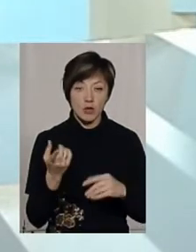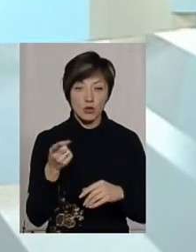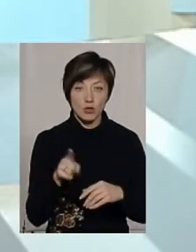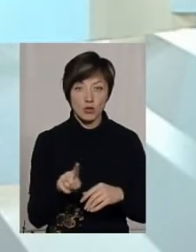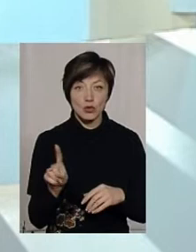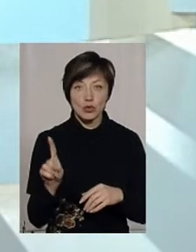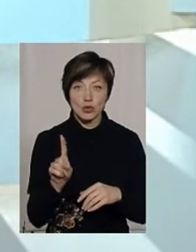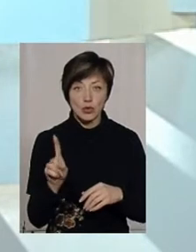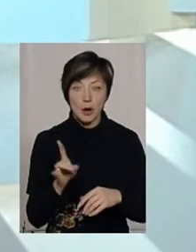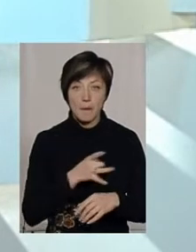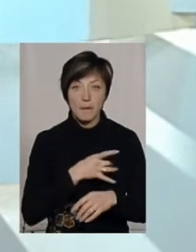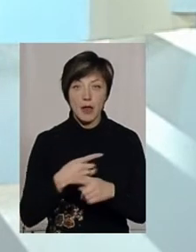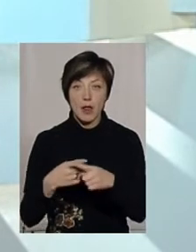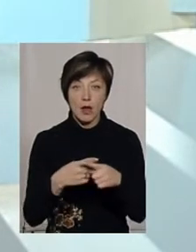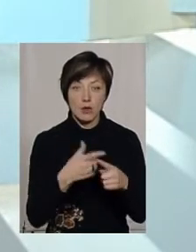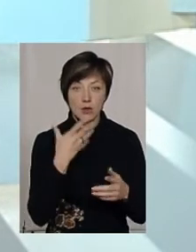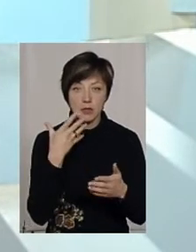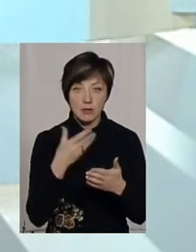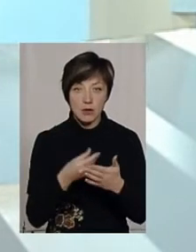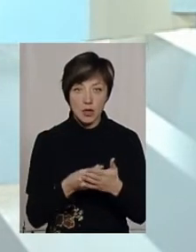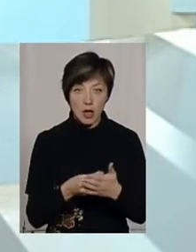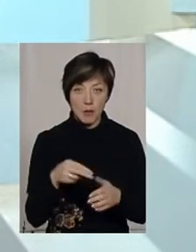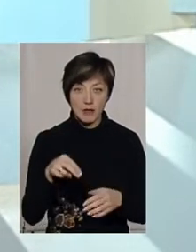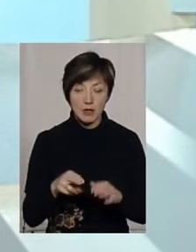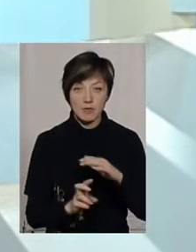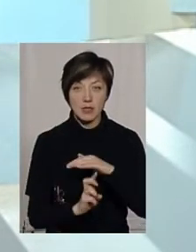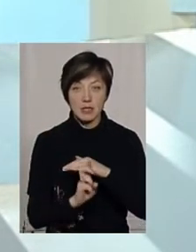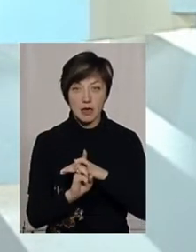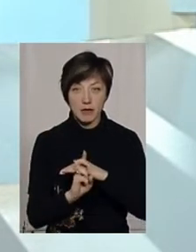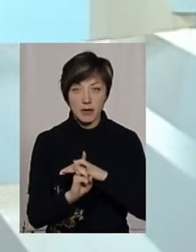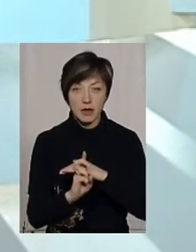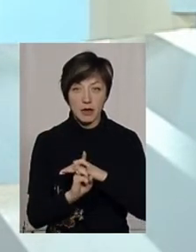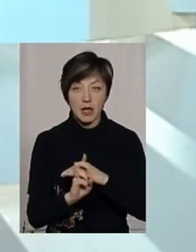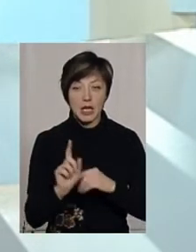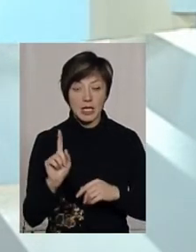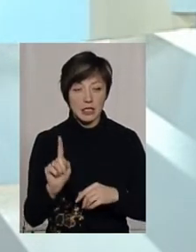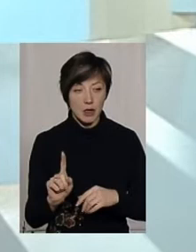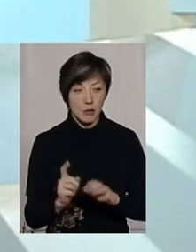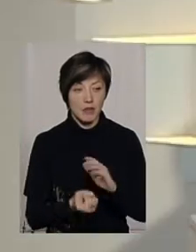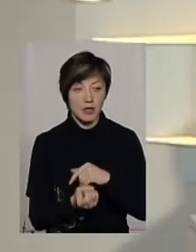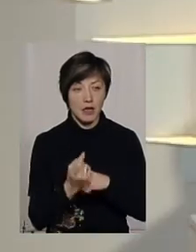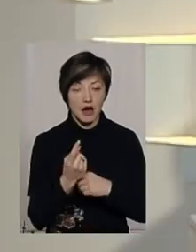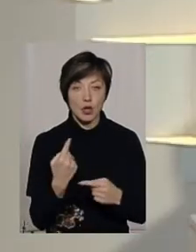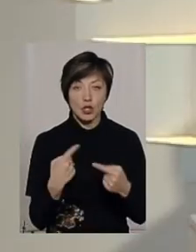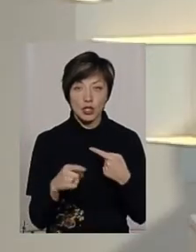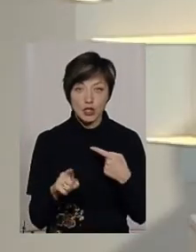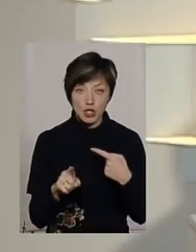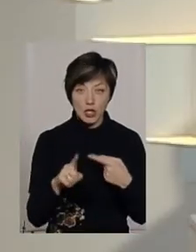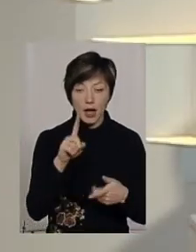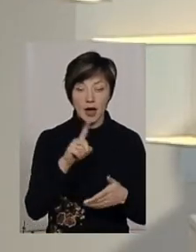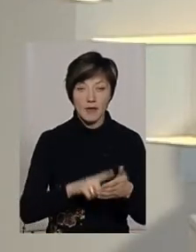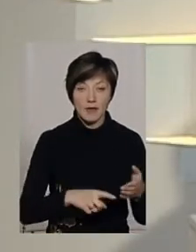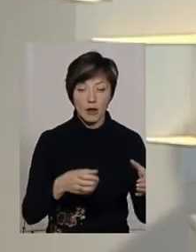що Білорусі є своя Білоруська православна церква. Там виникають інші